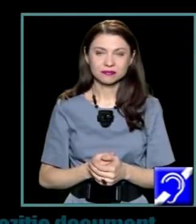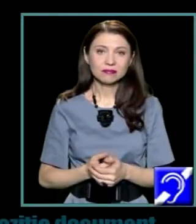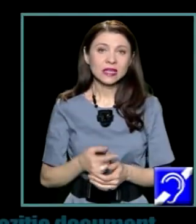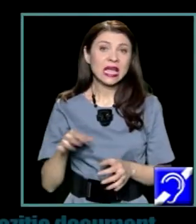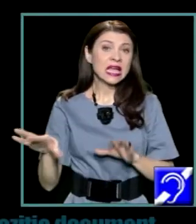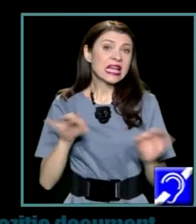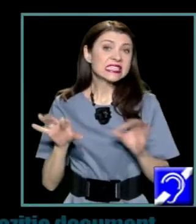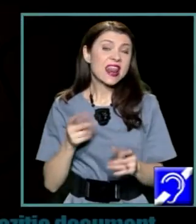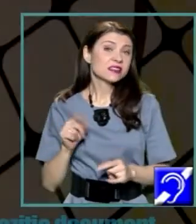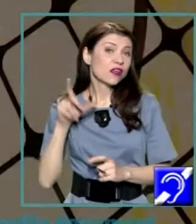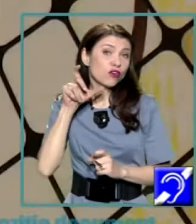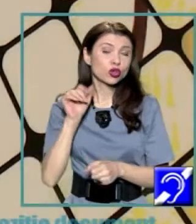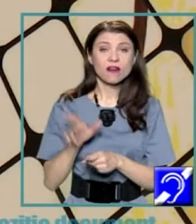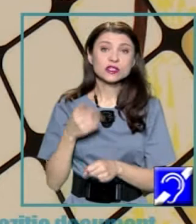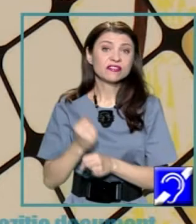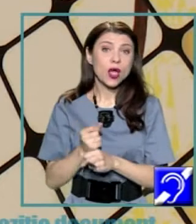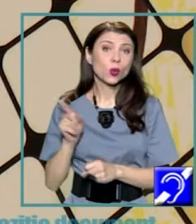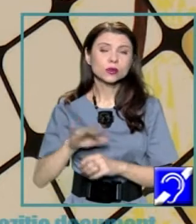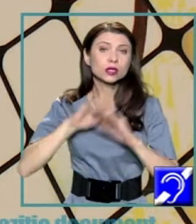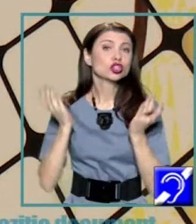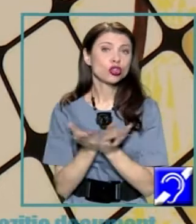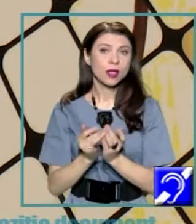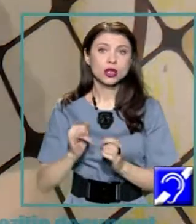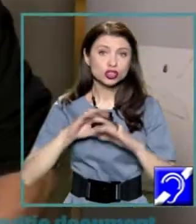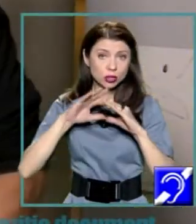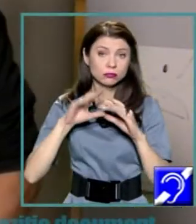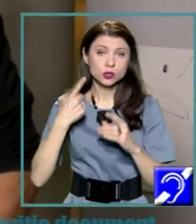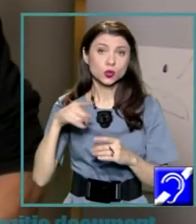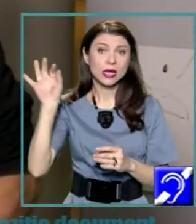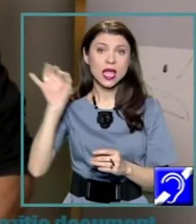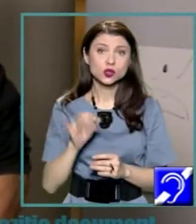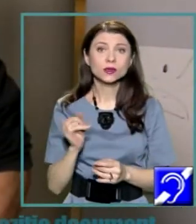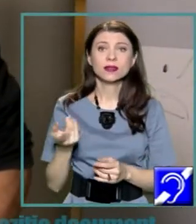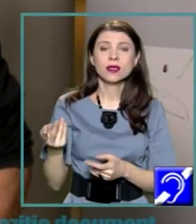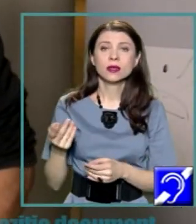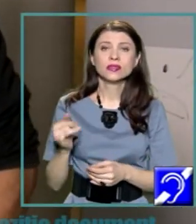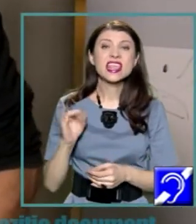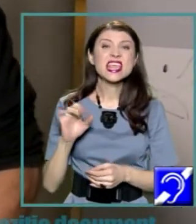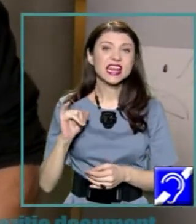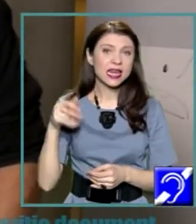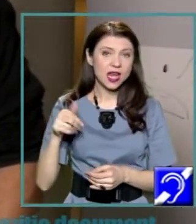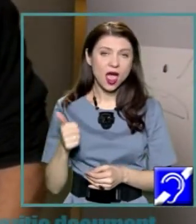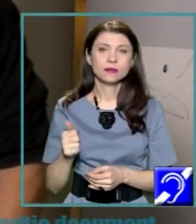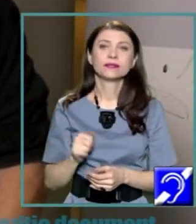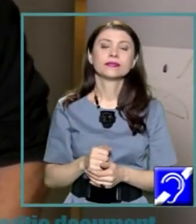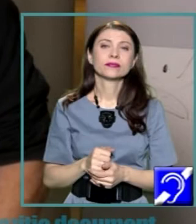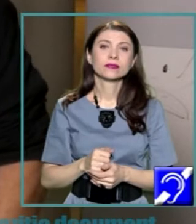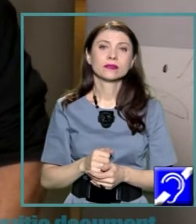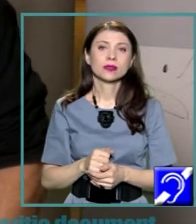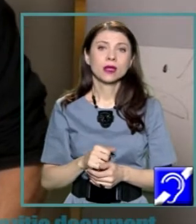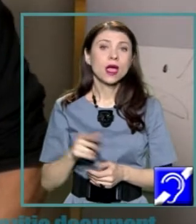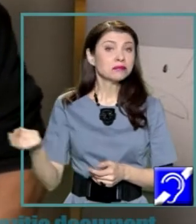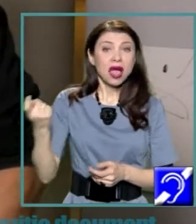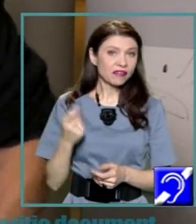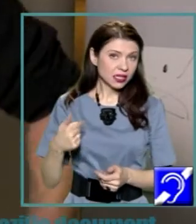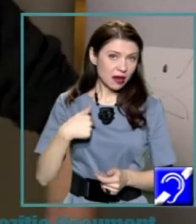selecția de fotografie a fost făcută total și integral de către Irina Tapalagă. A venit